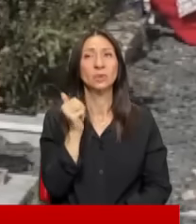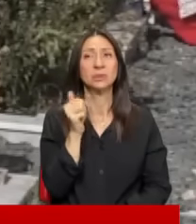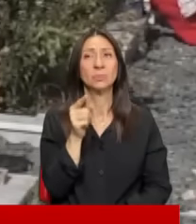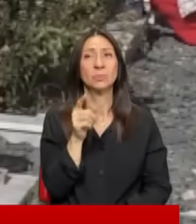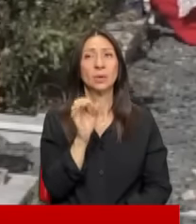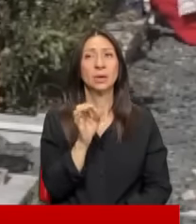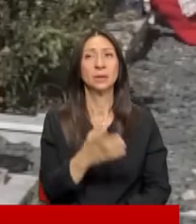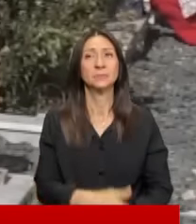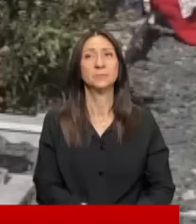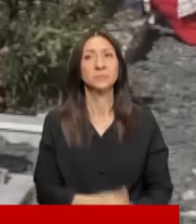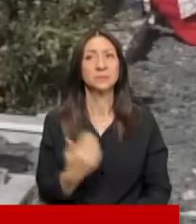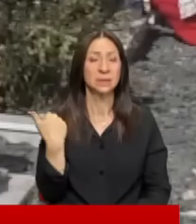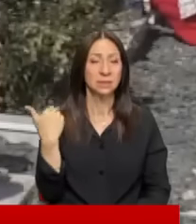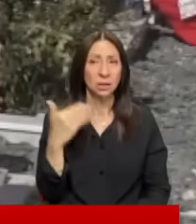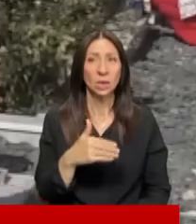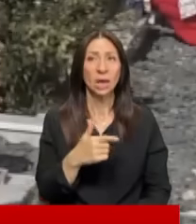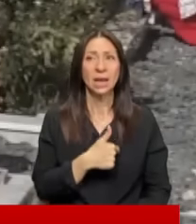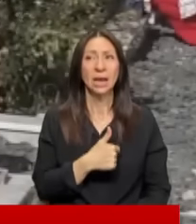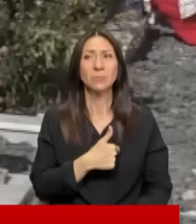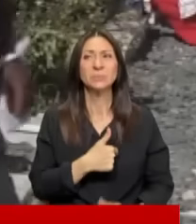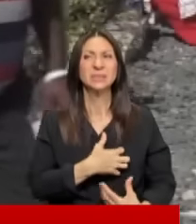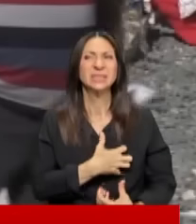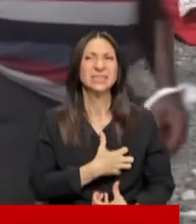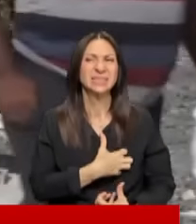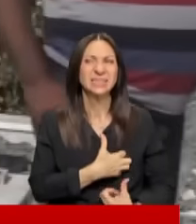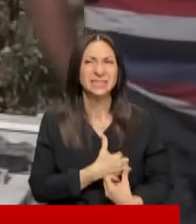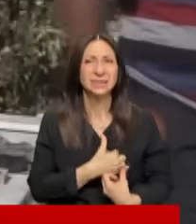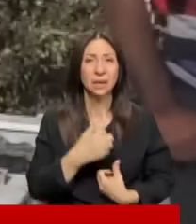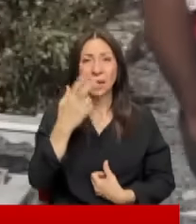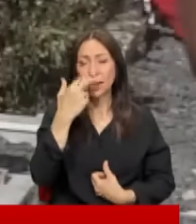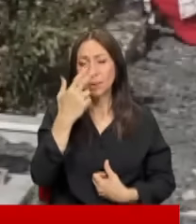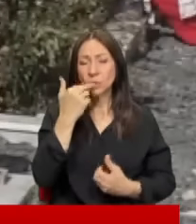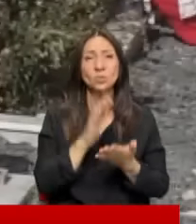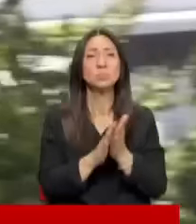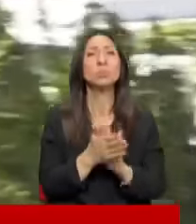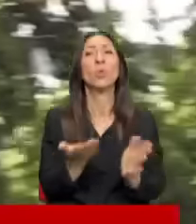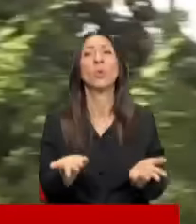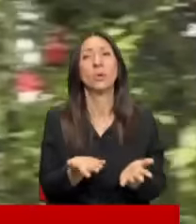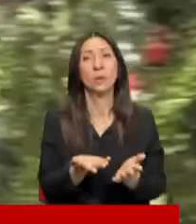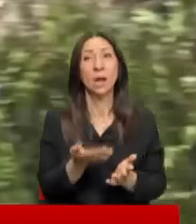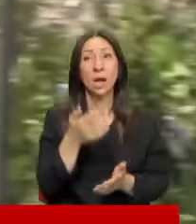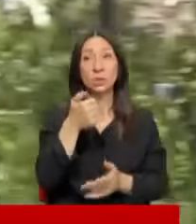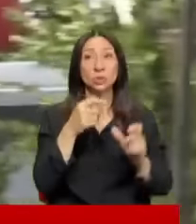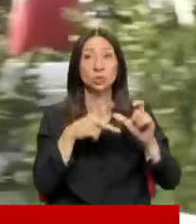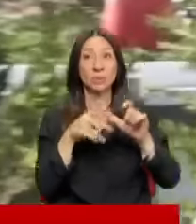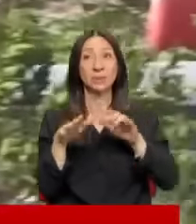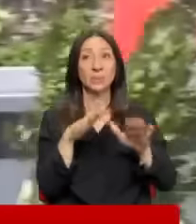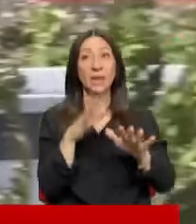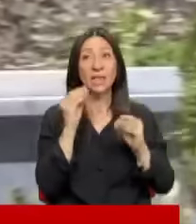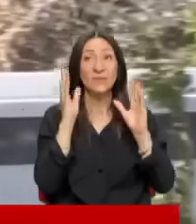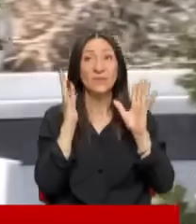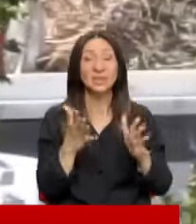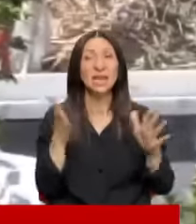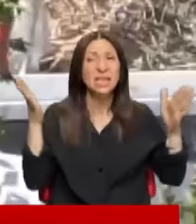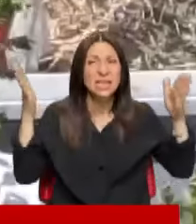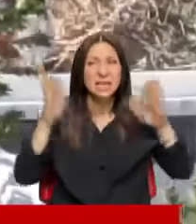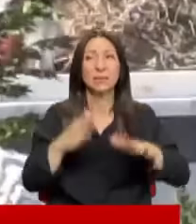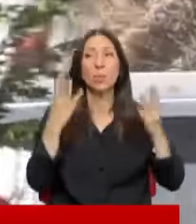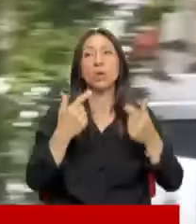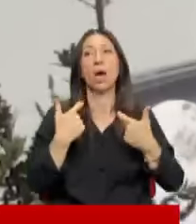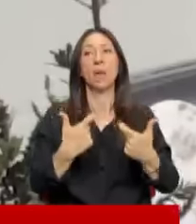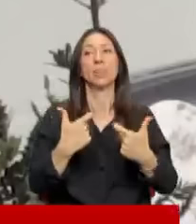geliyoruz. Kalbimiz buruk. Gözyaşlarımıza hakim olamıyoruz. 6 Şubat depremlerinin en fazla yıkıma neden